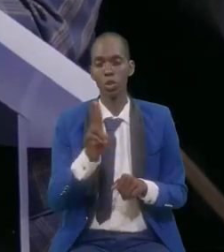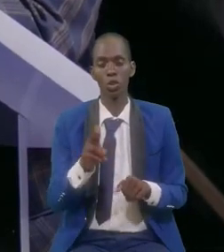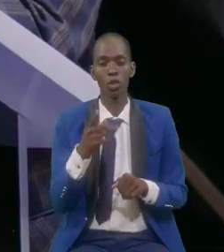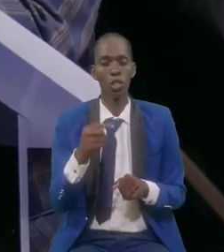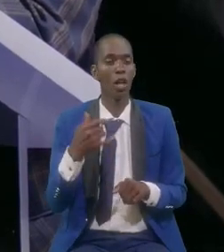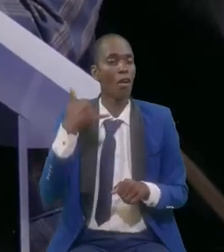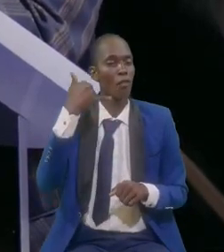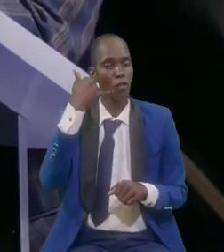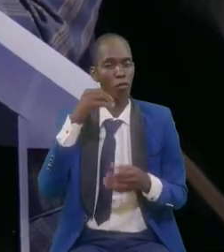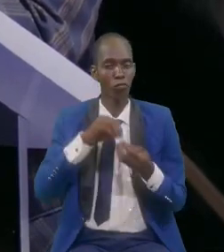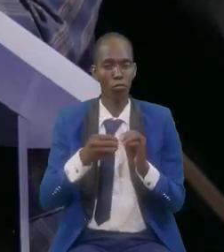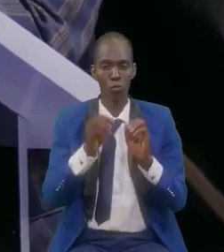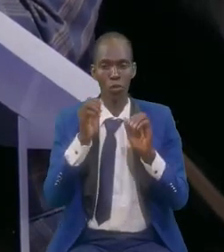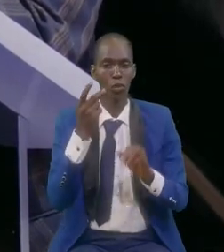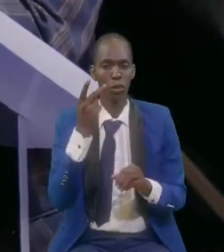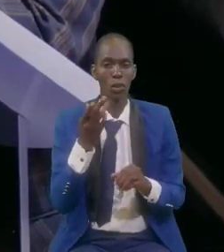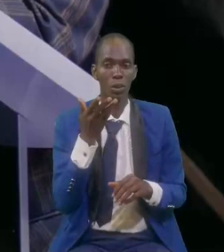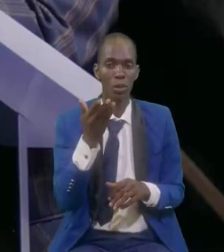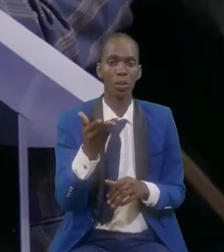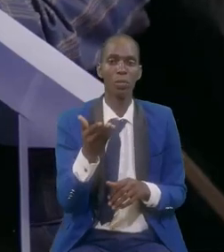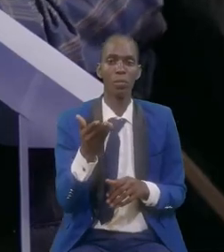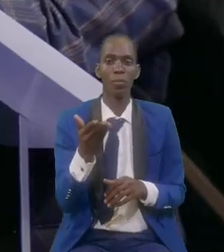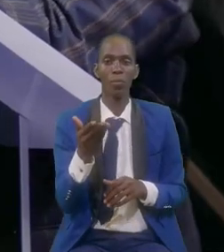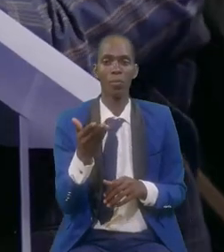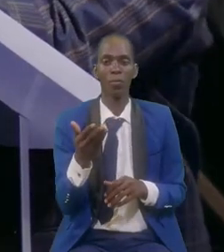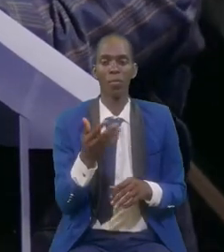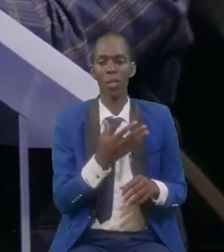Et utilisez les numéros qui vous sont communiqués.